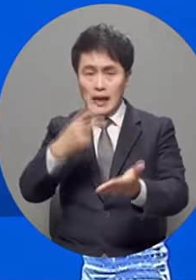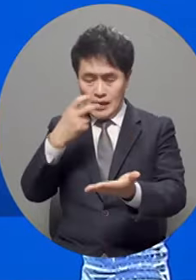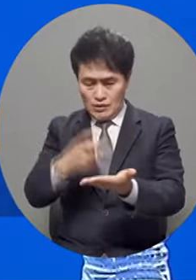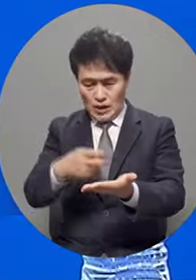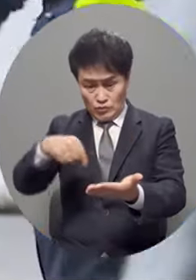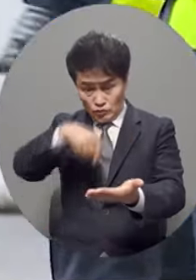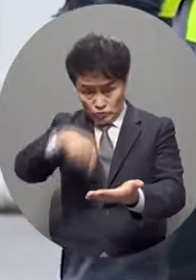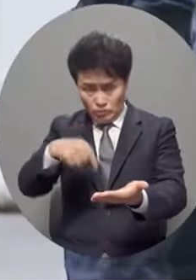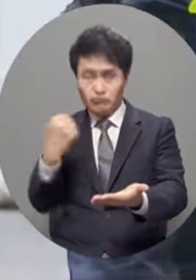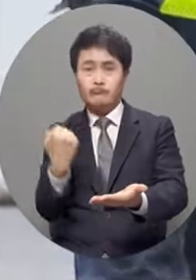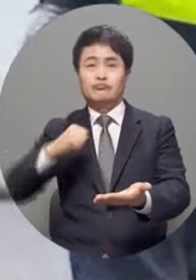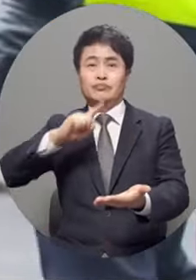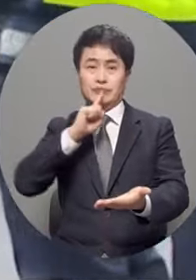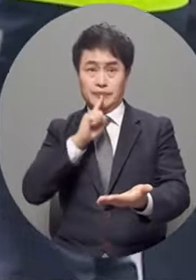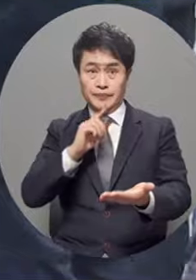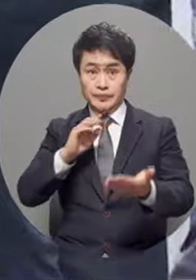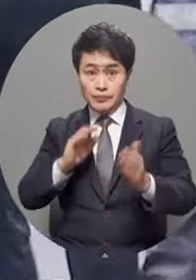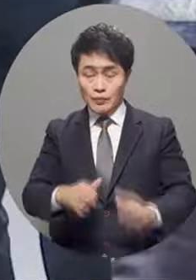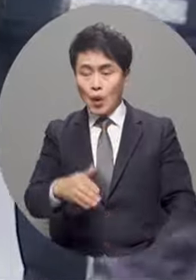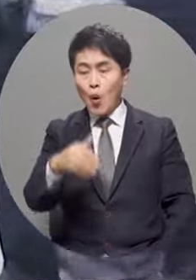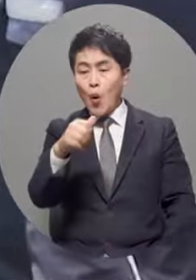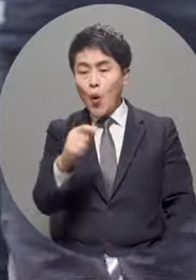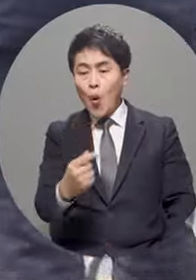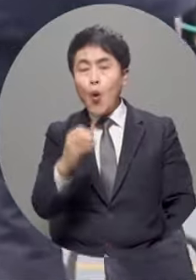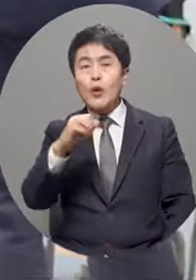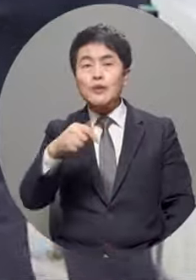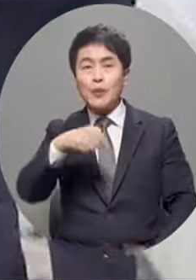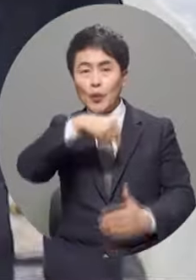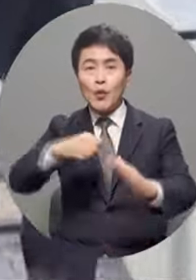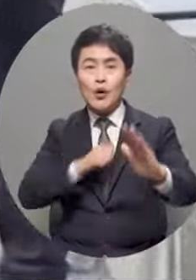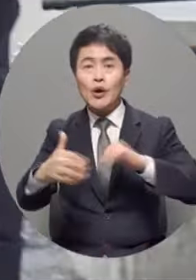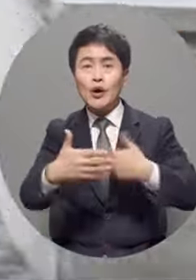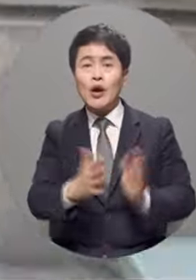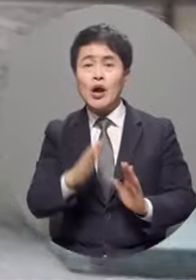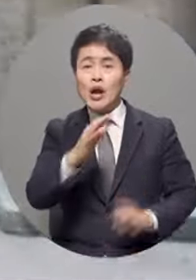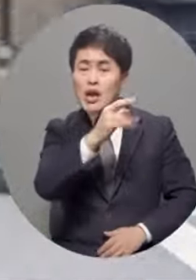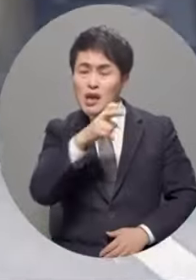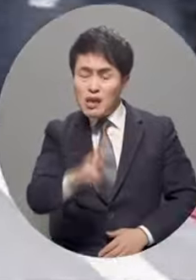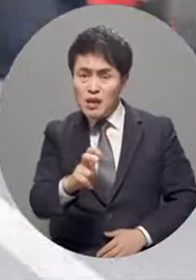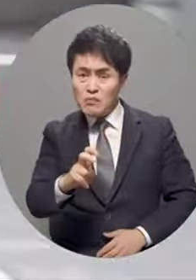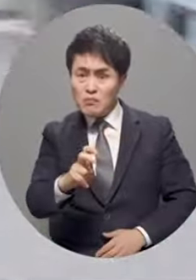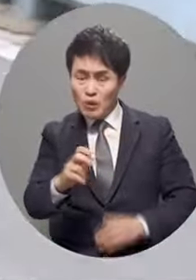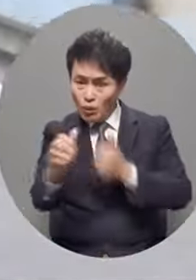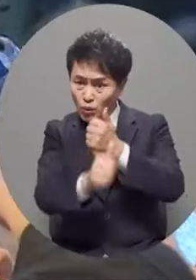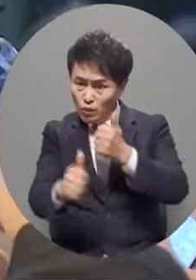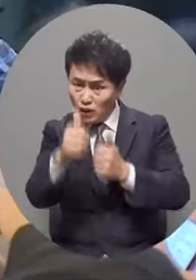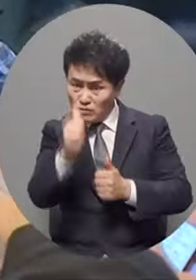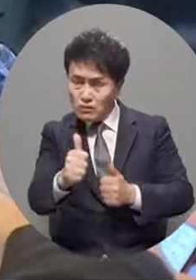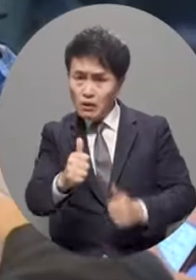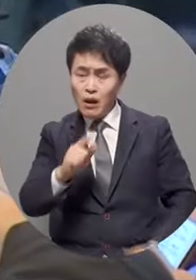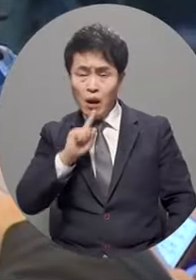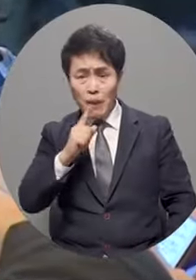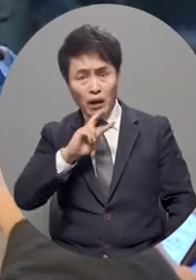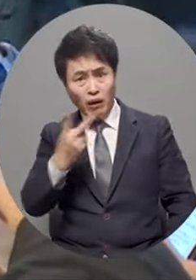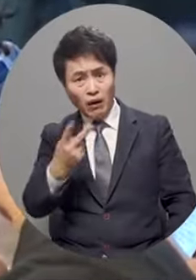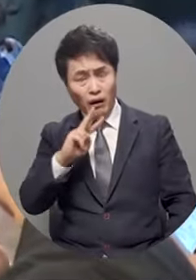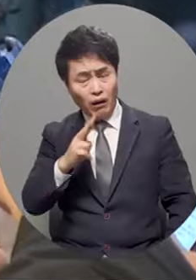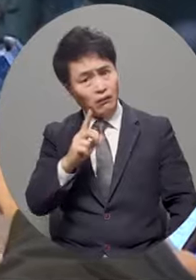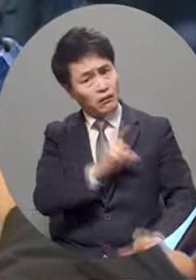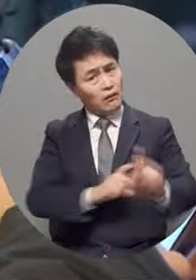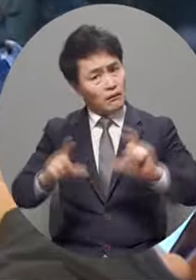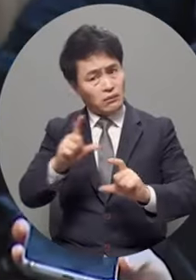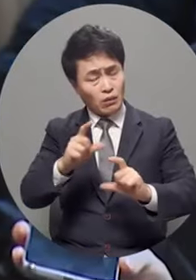위반이다. 이에 대해 홍익표 원내대표가 임 공관위원장에게 왜 말을 바꾸냐며 더 이상 공관위원장으로 인정할